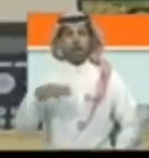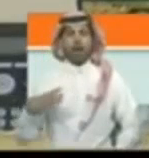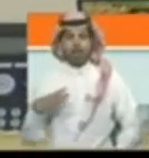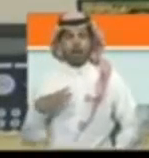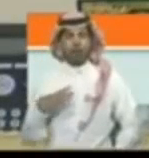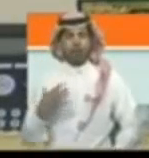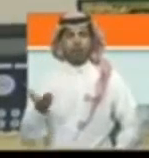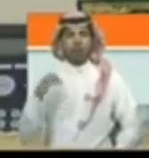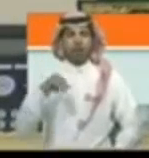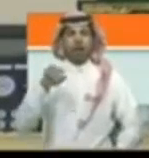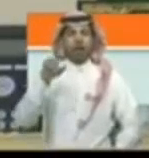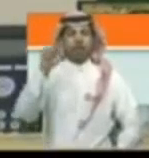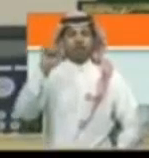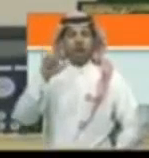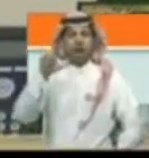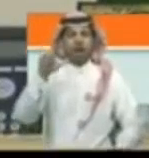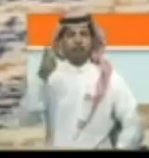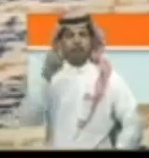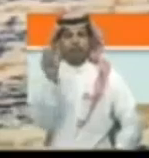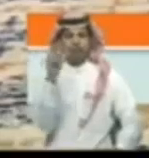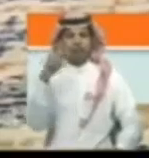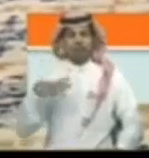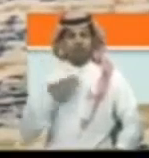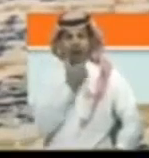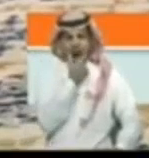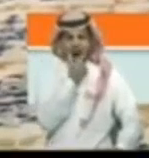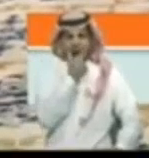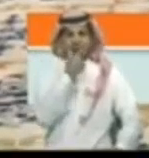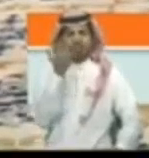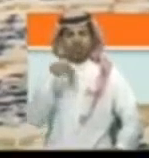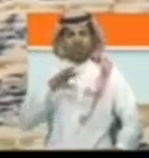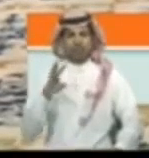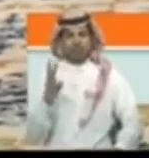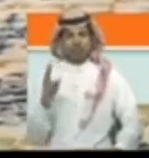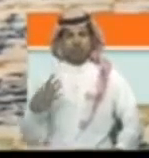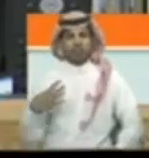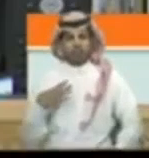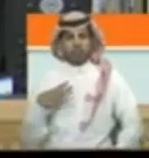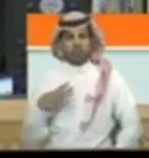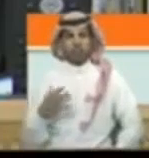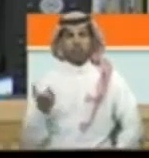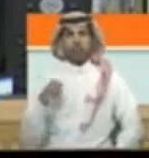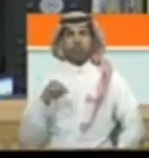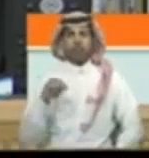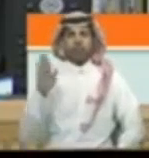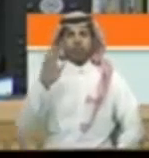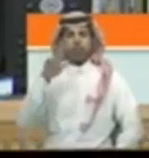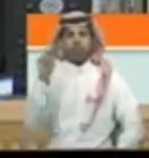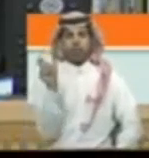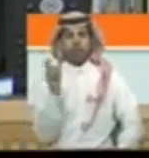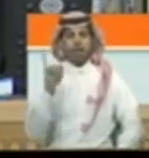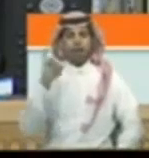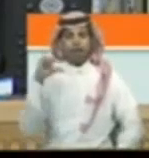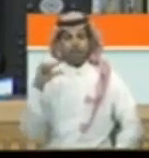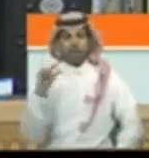وصاحب السمو الملكي الأمير فيصل بن بندر بن عبد العزيز أمير منطقة الرياض وصاحب السمو الأمير سلطان بن